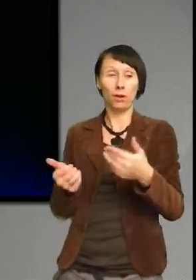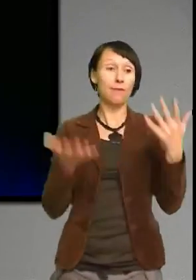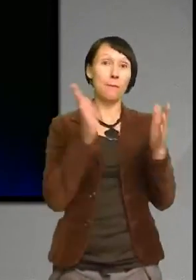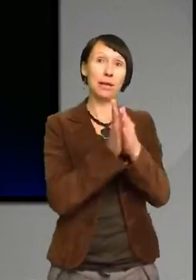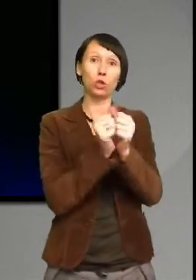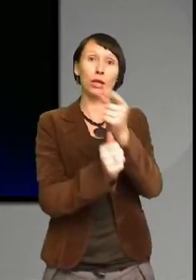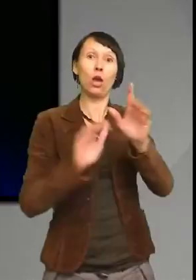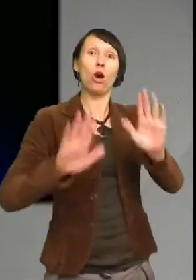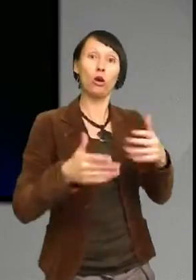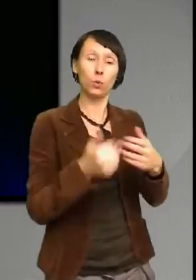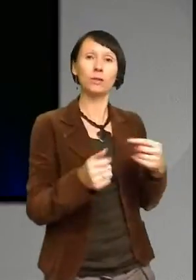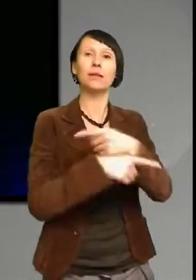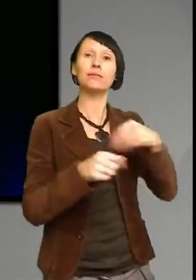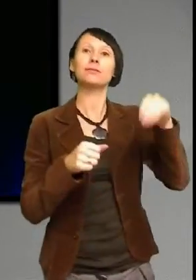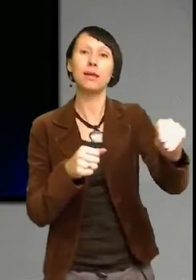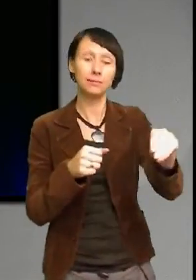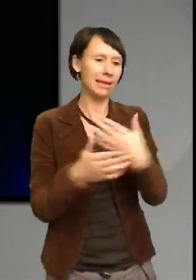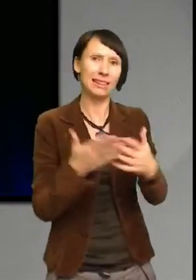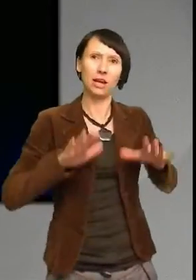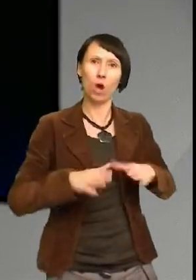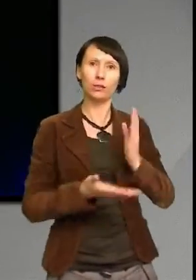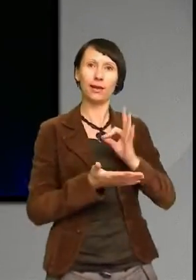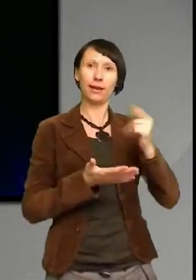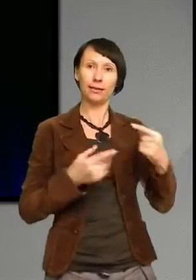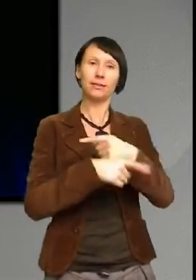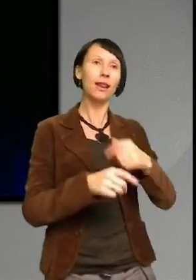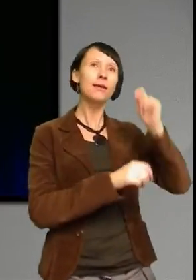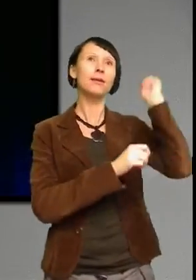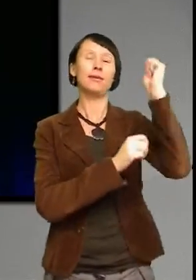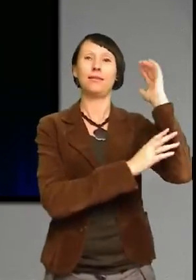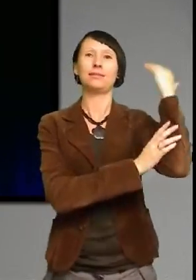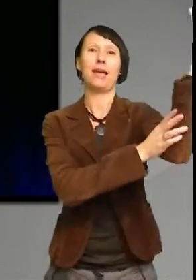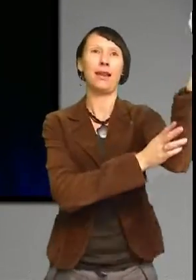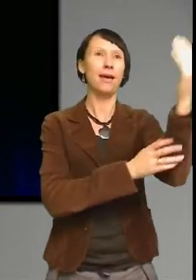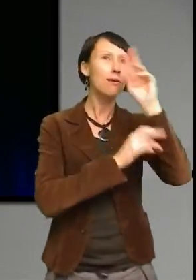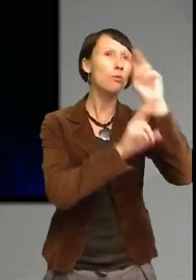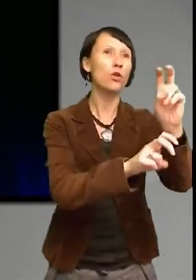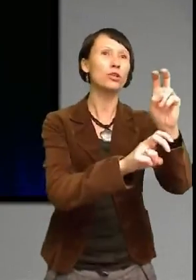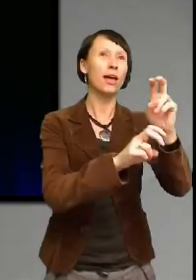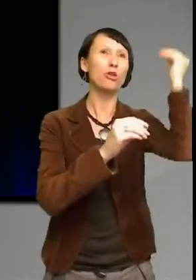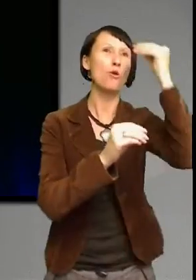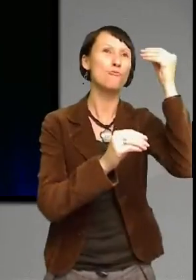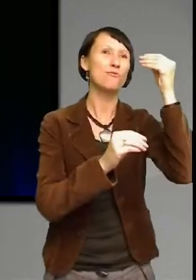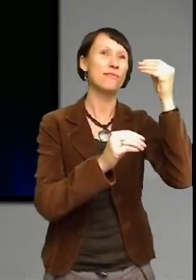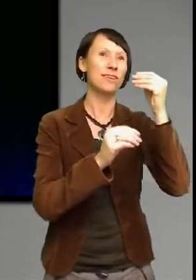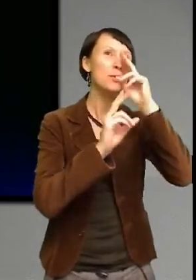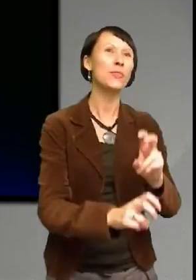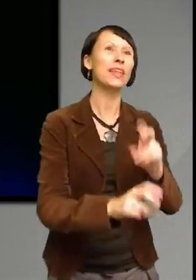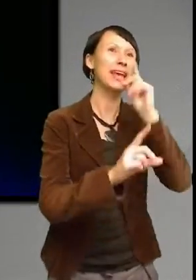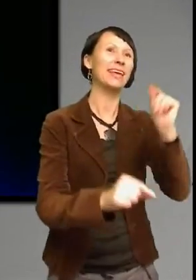So throw the bowline, sail away from the safe harbor and catch the wind in your sails. Explore, dream, discover.